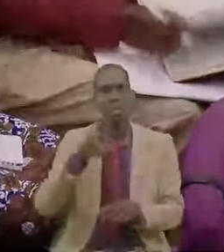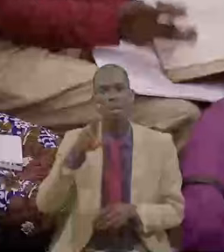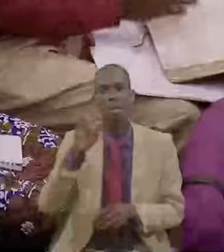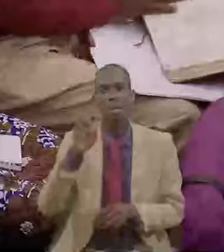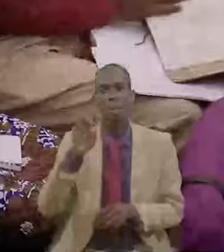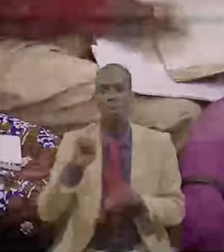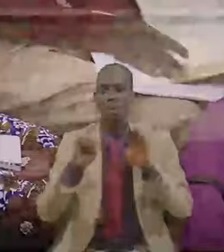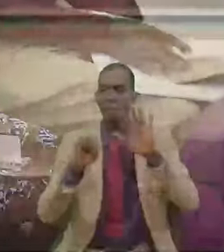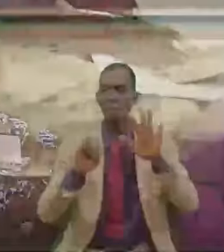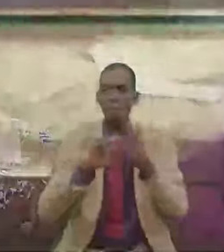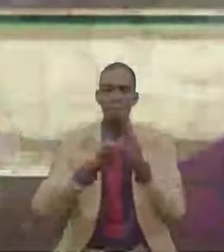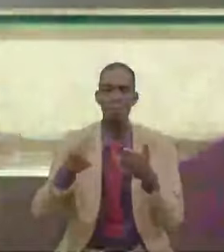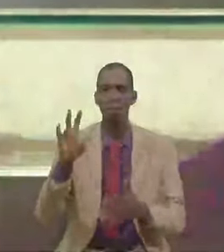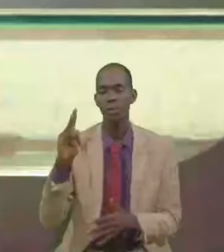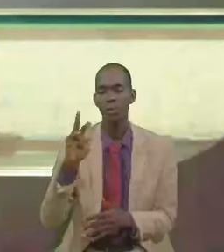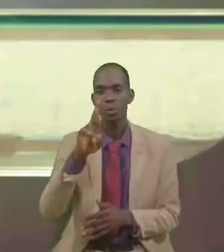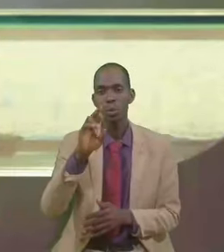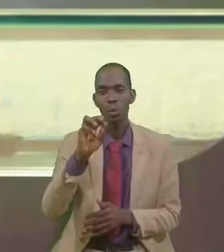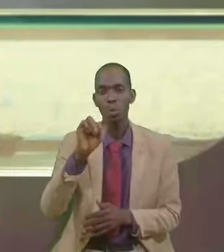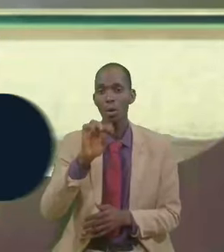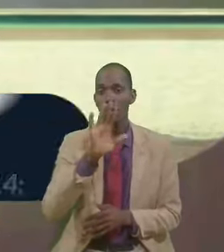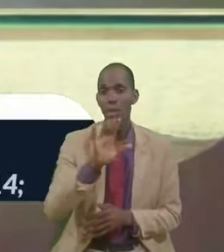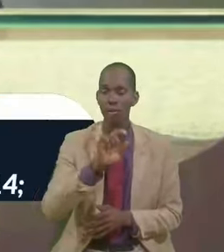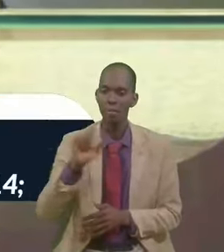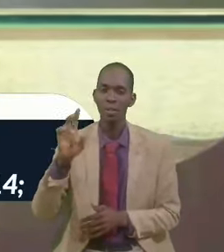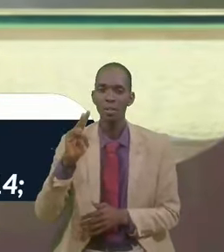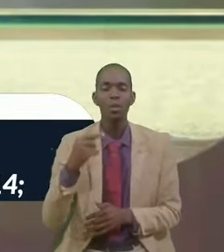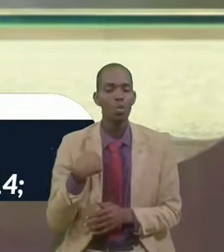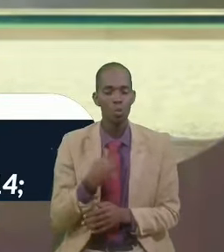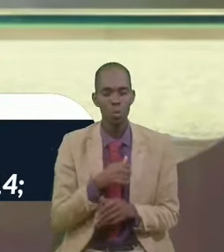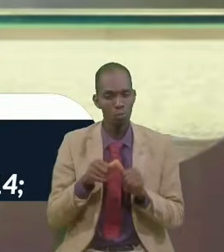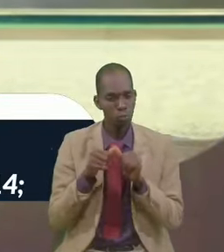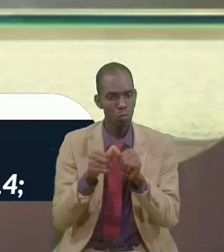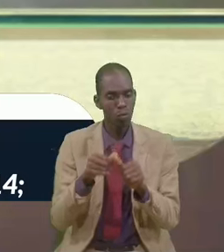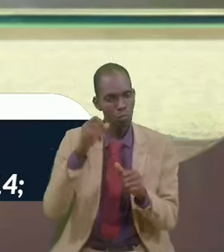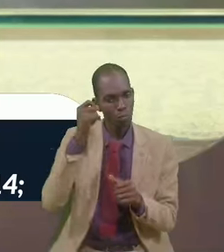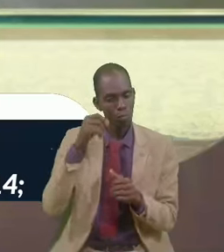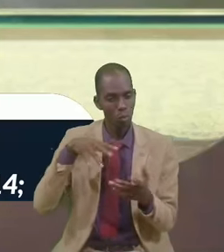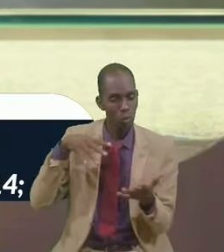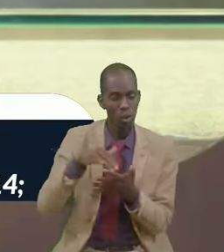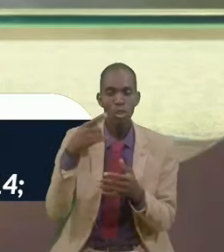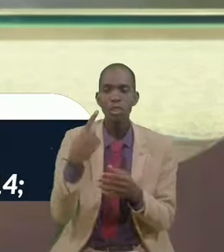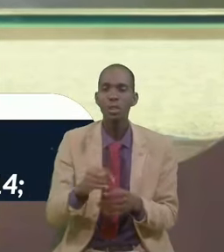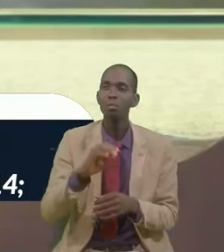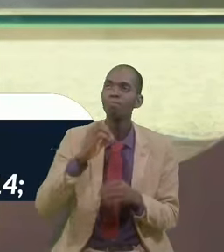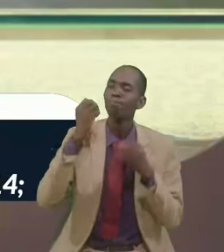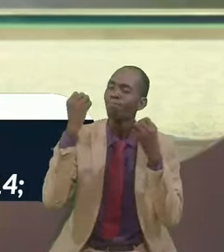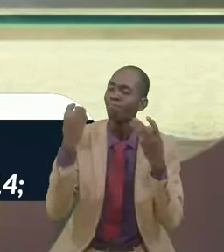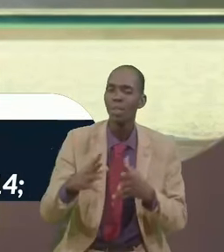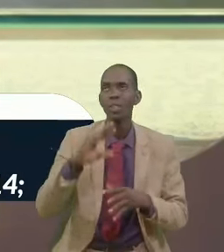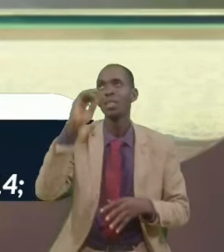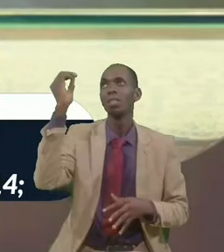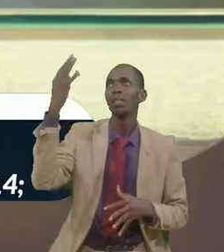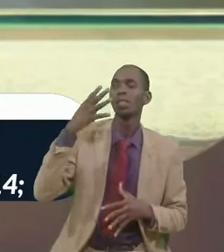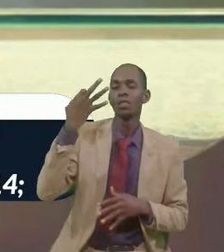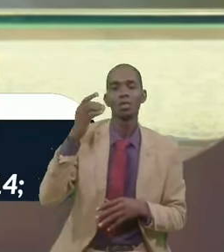au chapitre 5, 17. Nous voyons les grâces multiples ou diverses de Dieu.